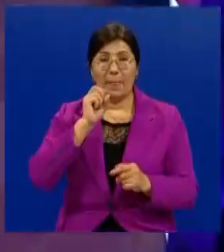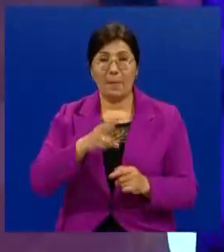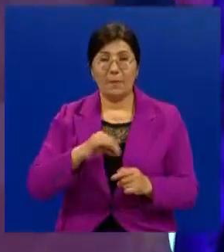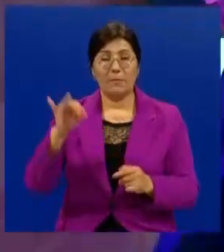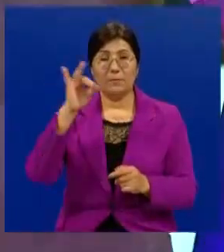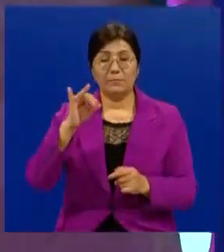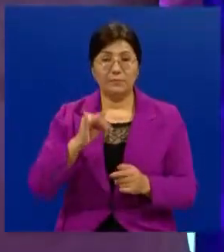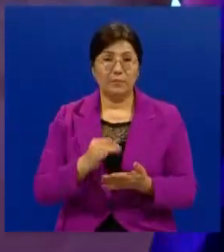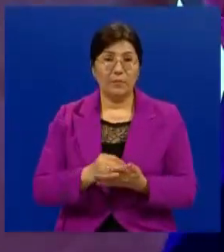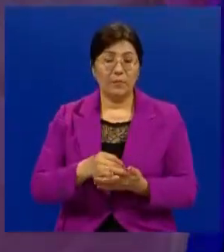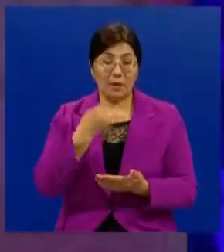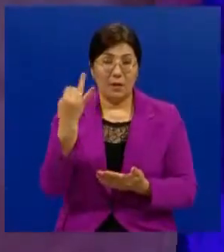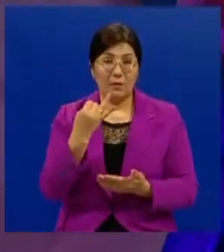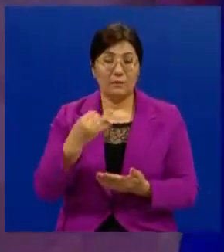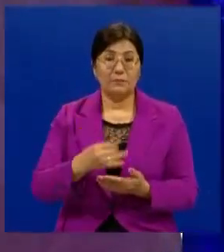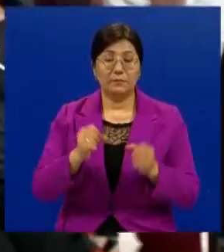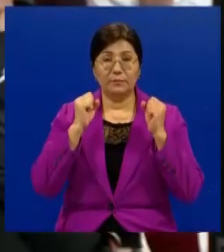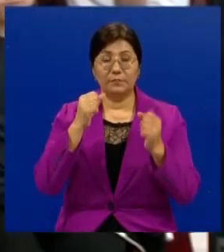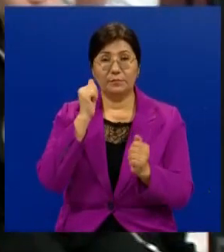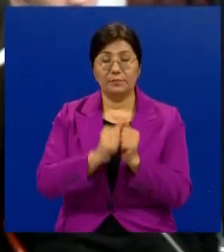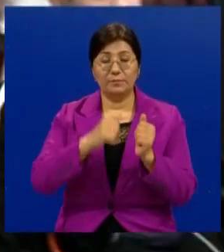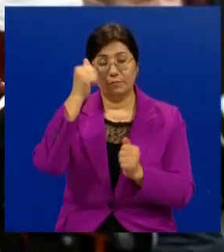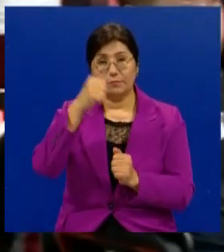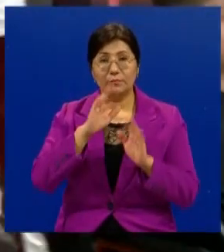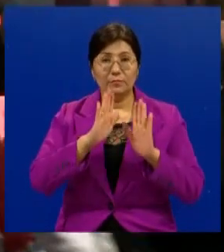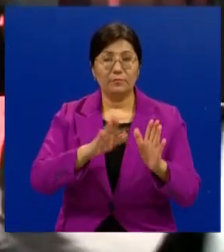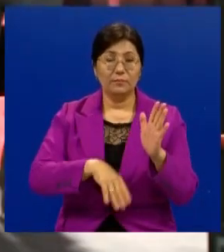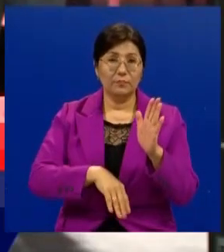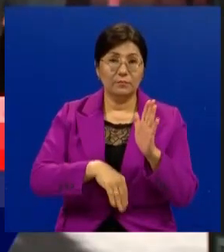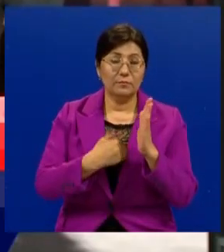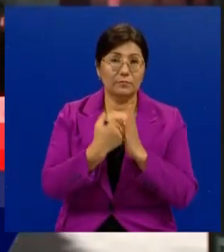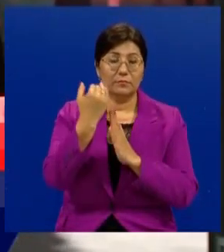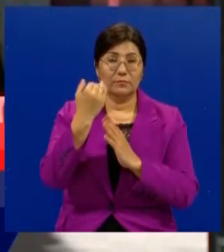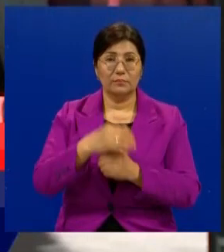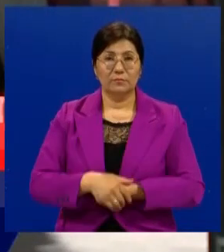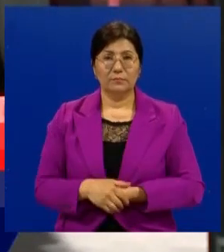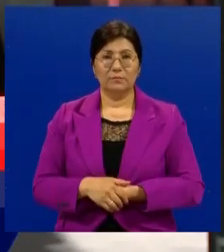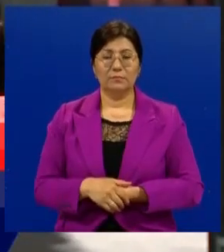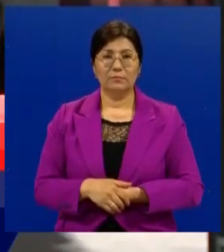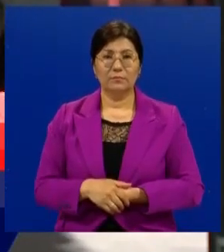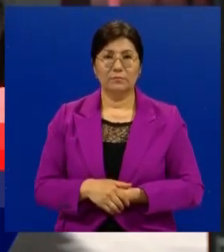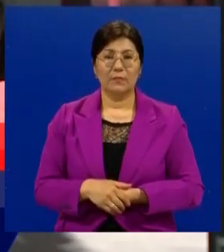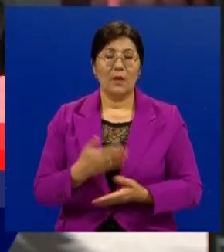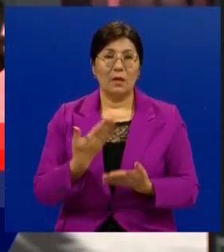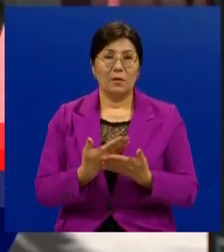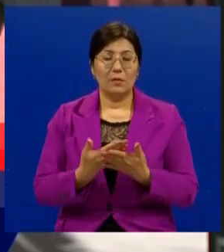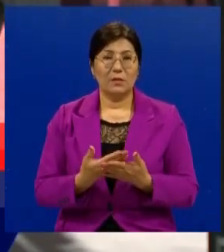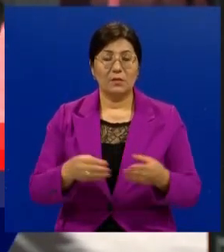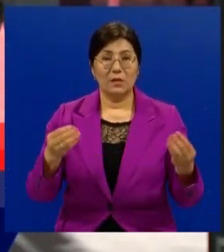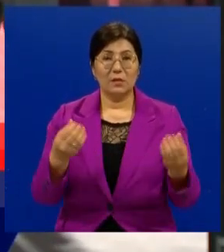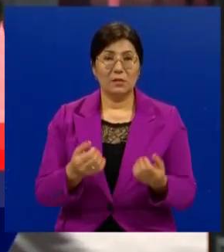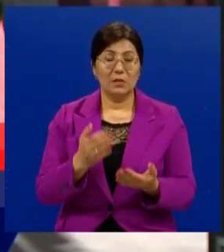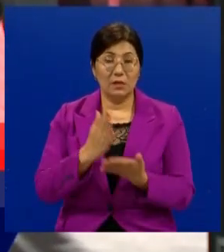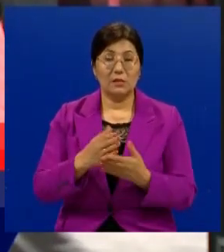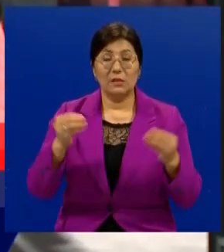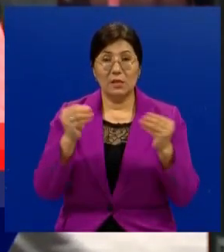к спорту каждый год только растет. Если в предыдущих играх было 7 видов спорта, то сейчас уже 10 видов спорта. Да?